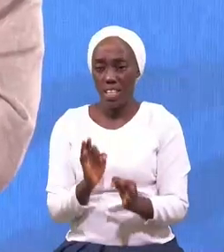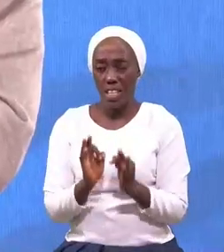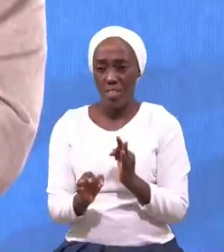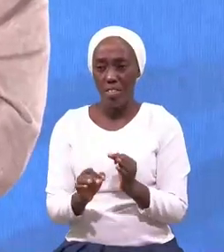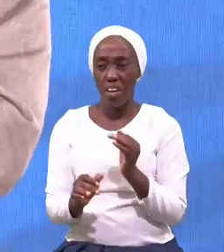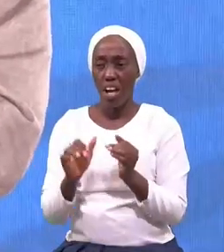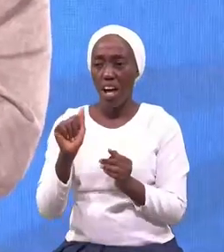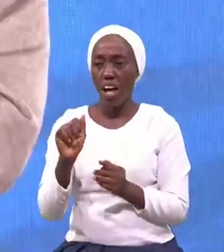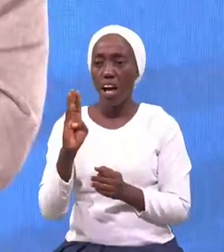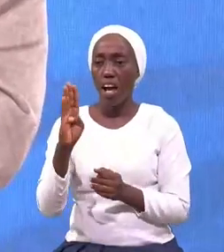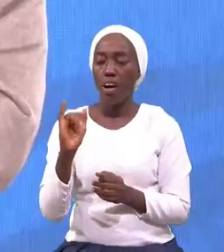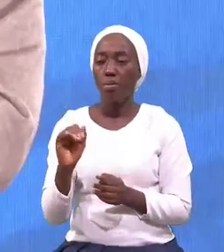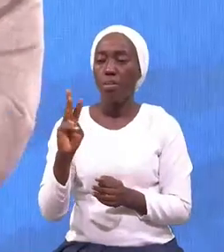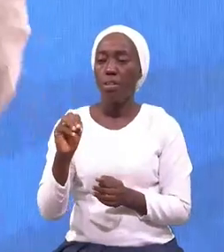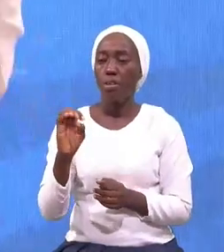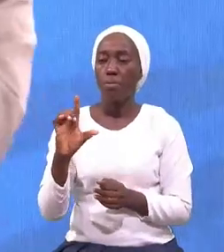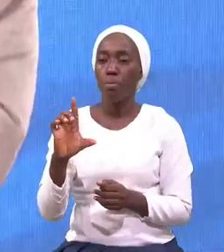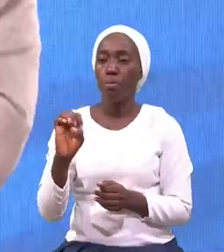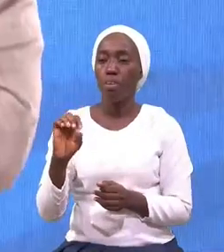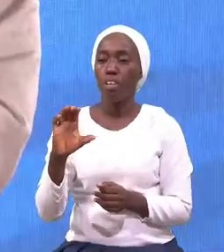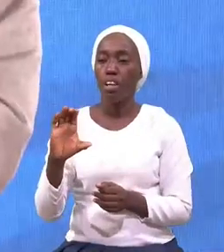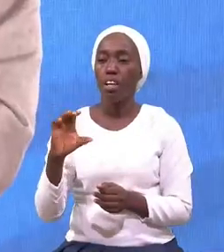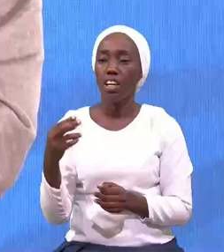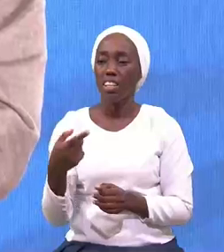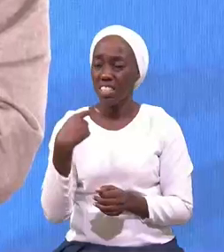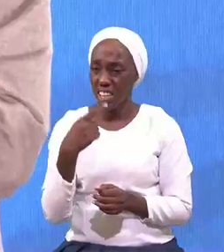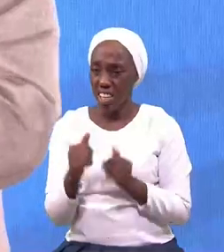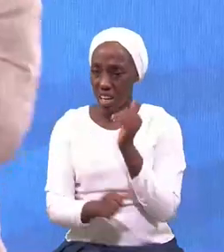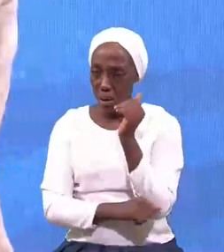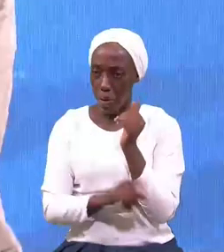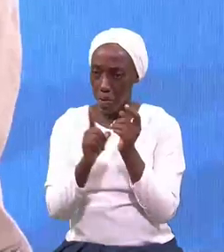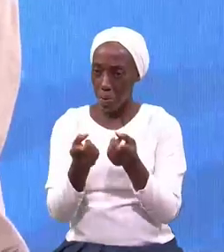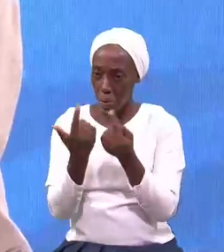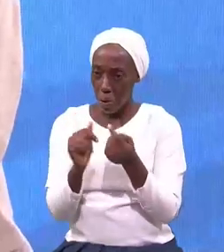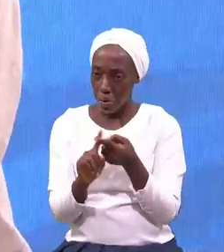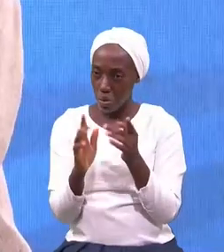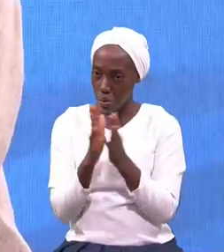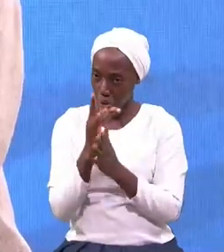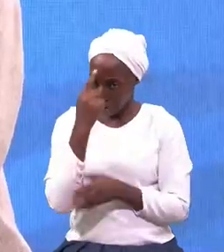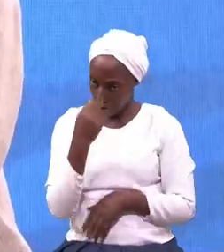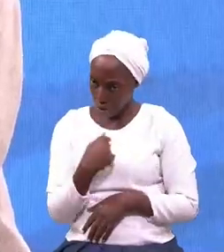Et si Abimélec disait à Abraham, tu veux venir prier pour moi?